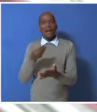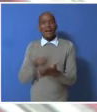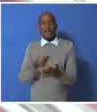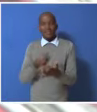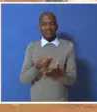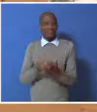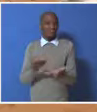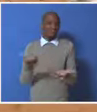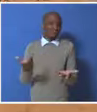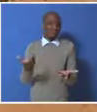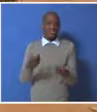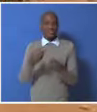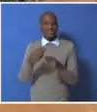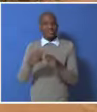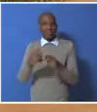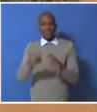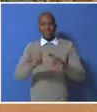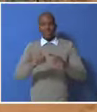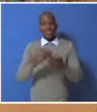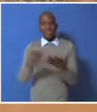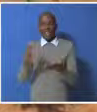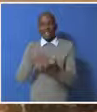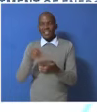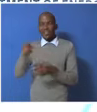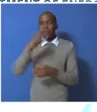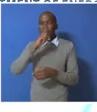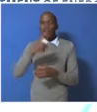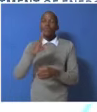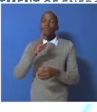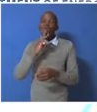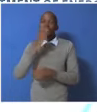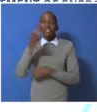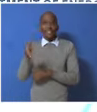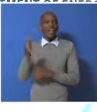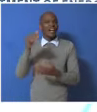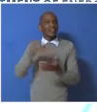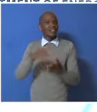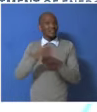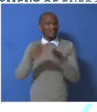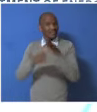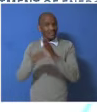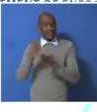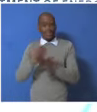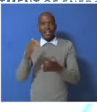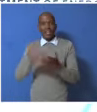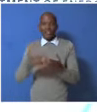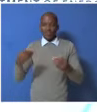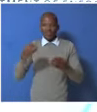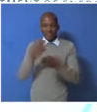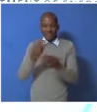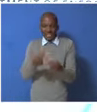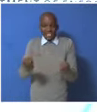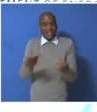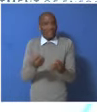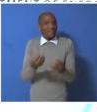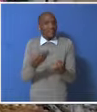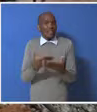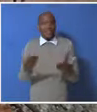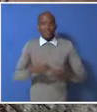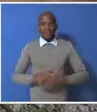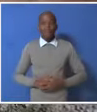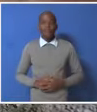le di-valve. Ba tshwanetse gape be ba na le metsi a kago le bokgoni jwa go kgobokanya didirisiwa tsa go aga madirelo a